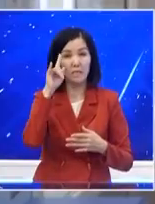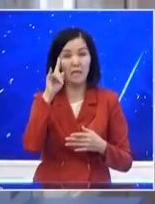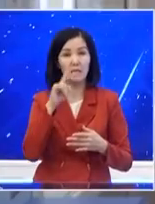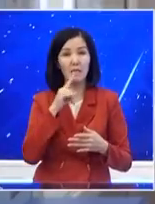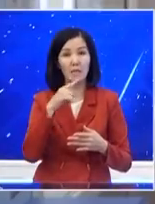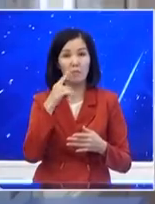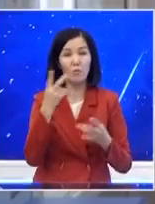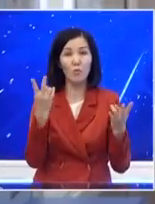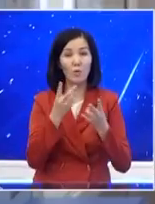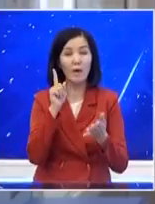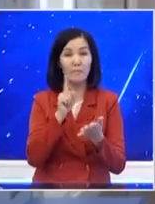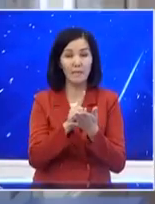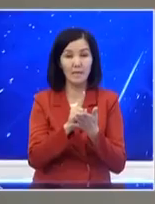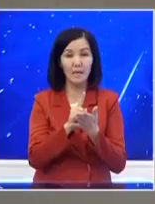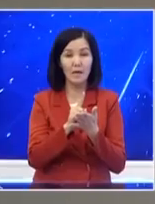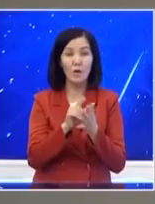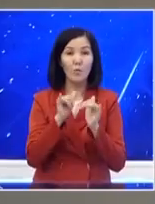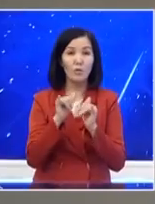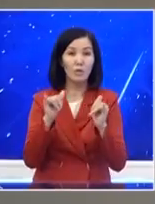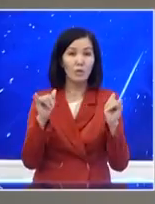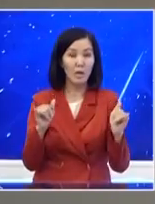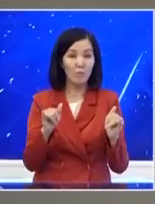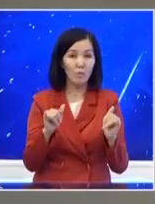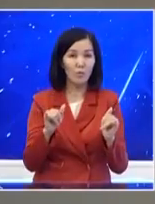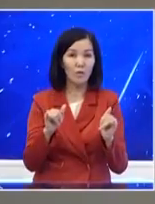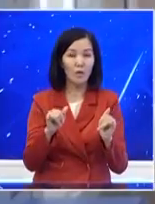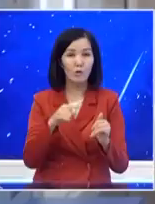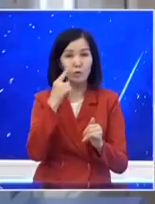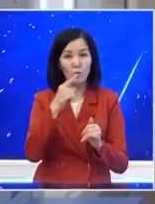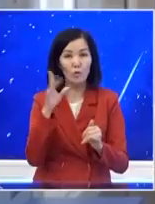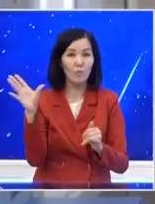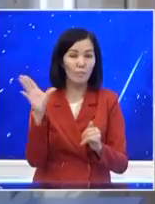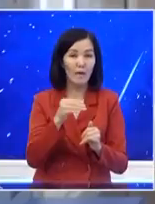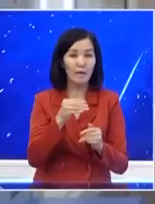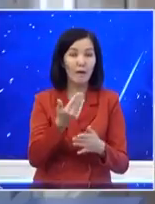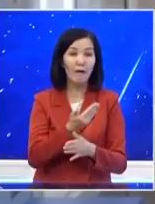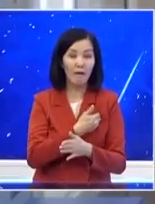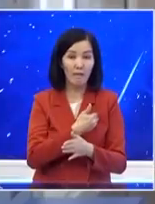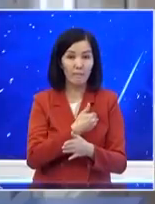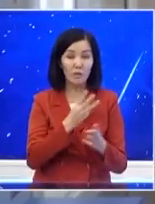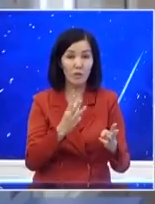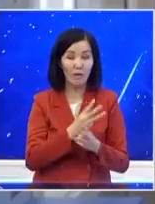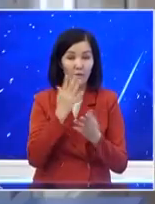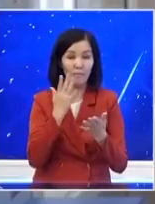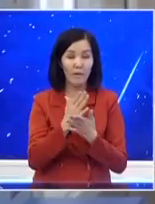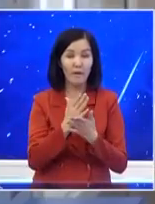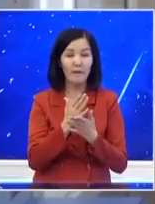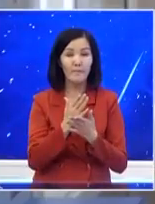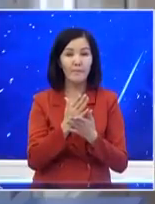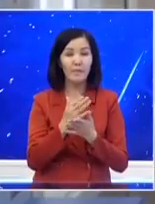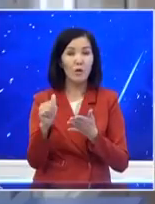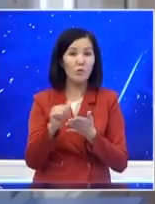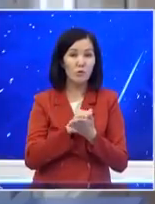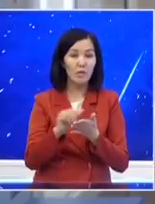керек. Оның аяғына тік тұрып қолданыс аясын кеңейгенін барлығымыз қалаймыз. Тіпті іс қағаздарын жүргіземіз